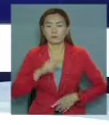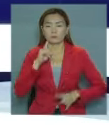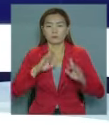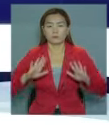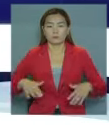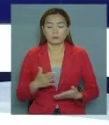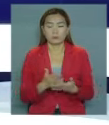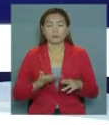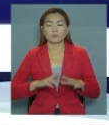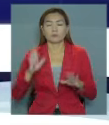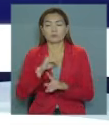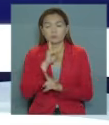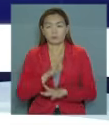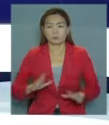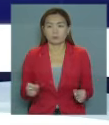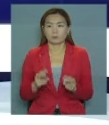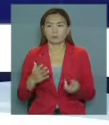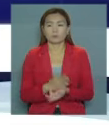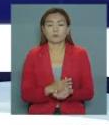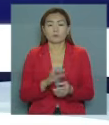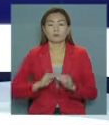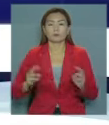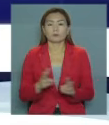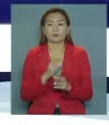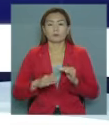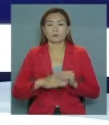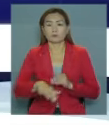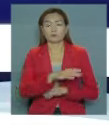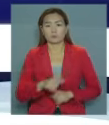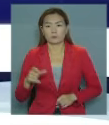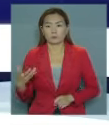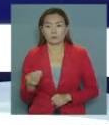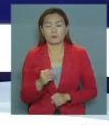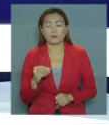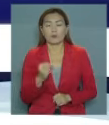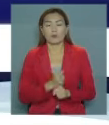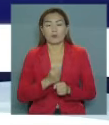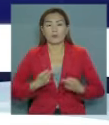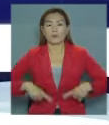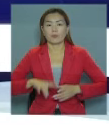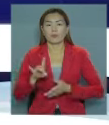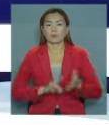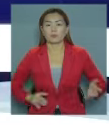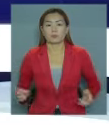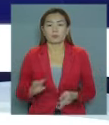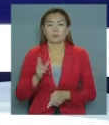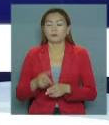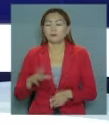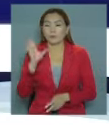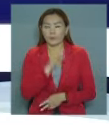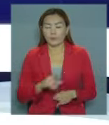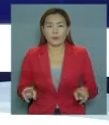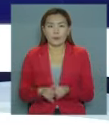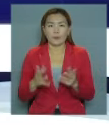өткізді. Ауа райының қолайсыздығына қарамастан өрт алған алқапты төтеншіліктер мен резерваттықтар дер кезінде құрықтай алды.